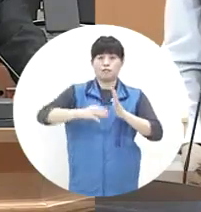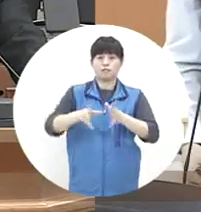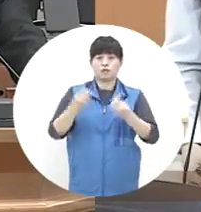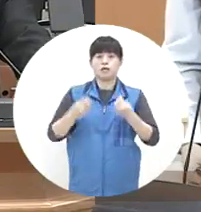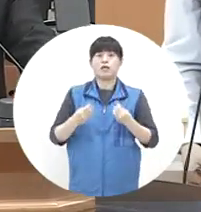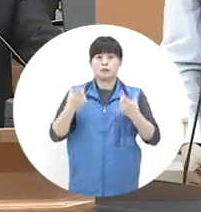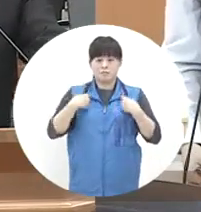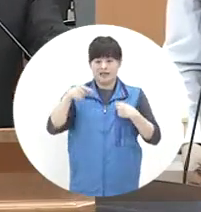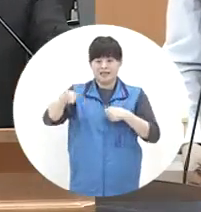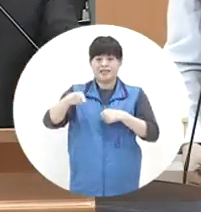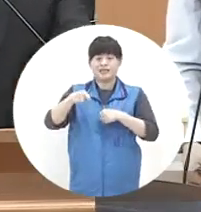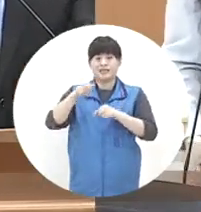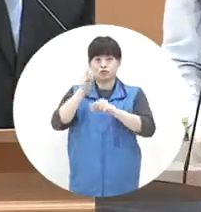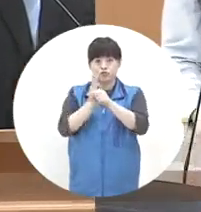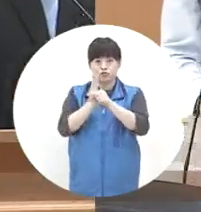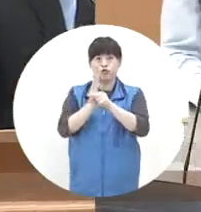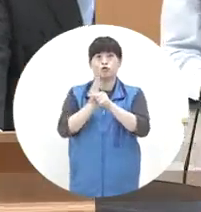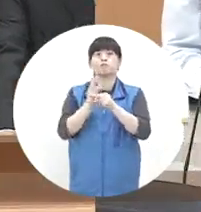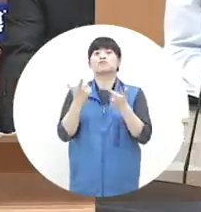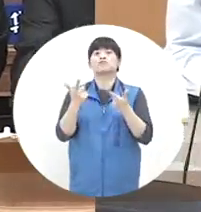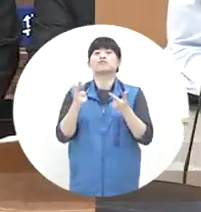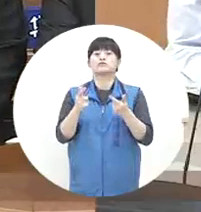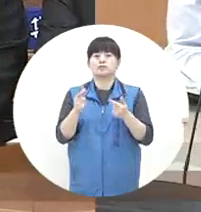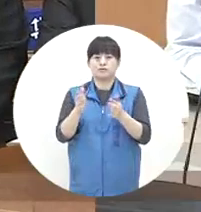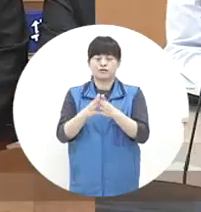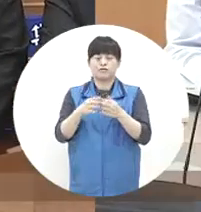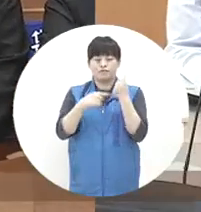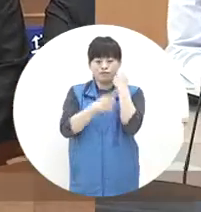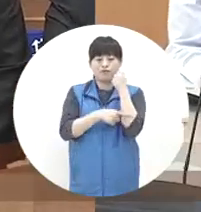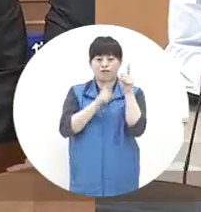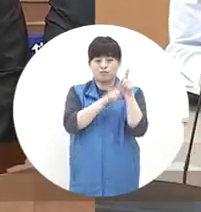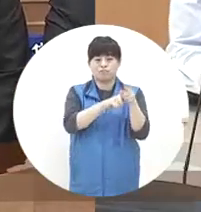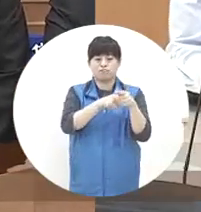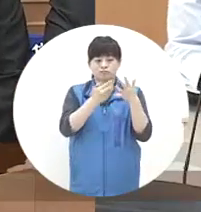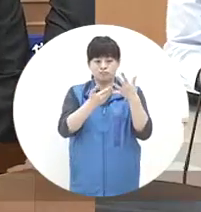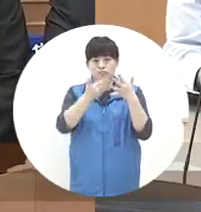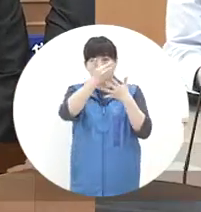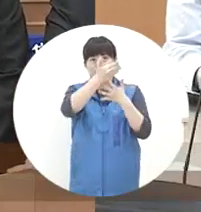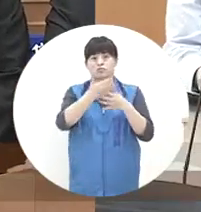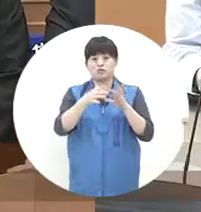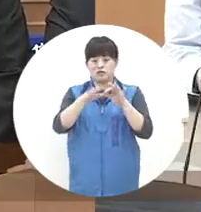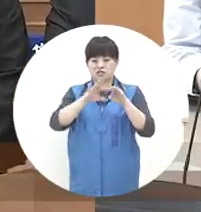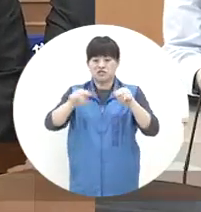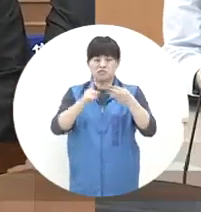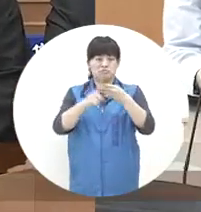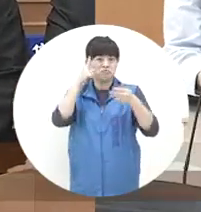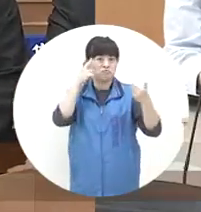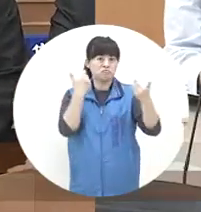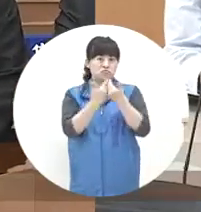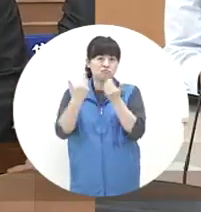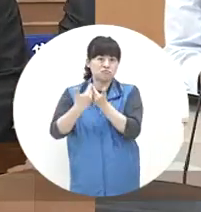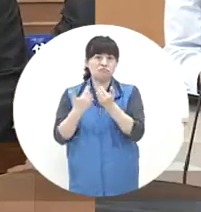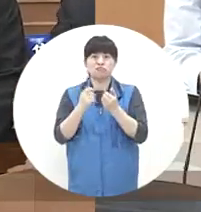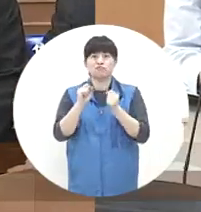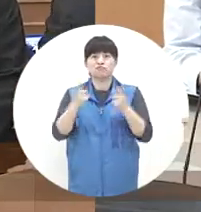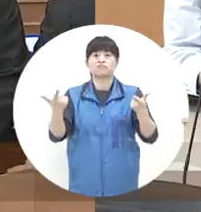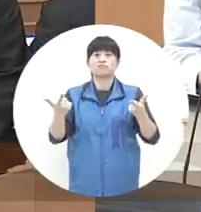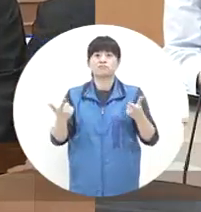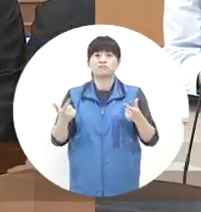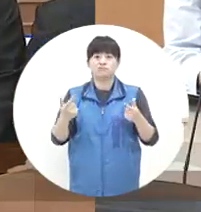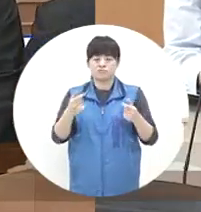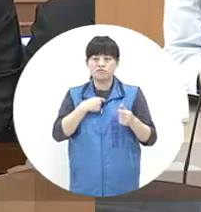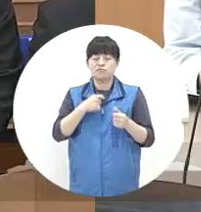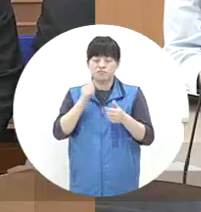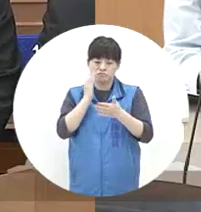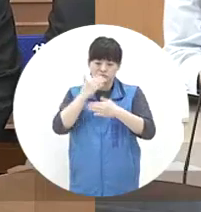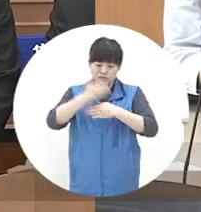路啦，所以还是要一定的法定程序才有办法，因为地方的地主还有一些不同意见，一定要透过要求的程序